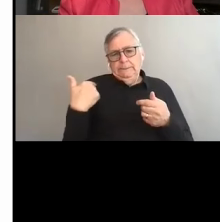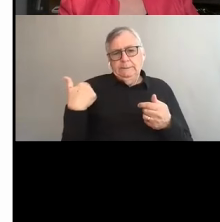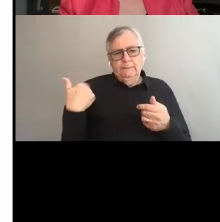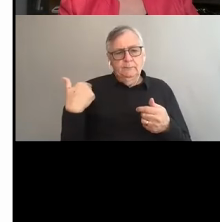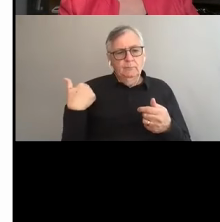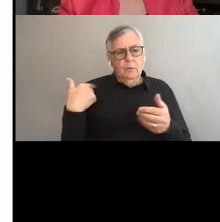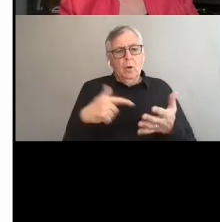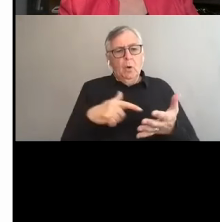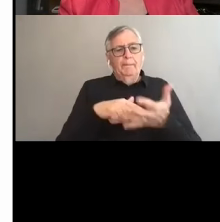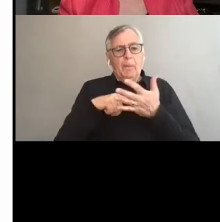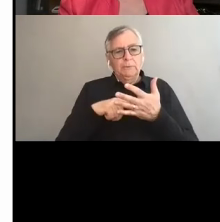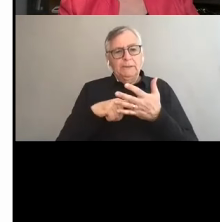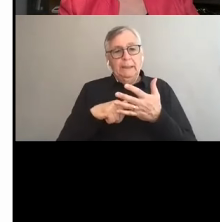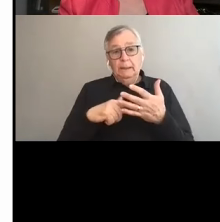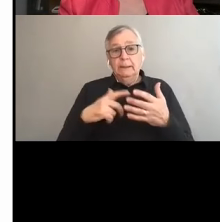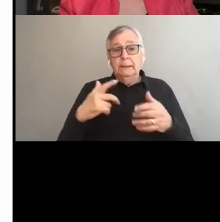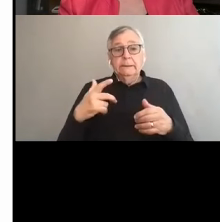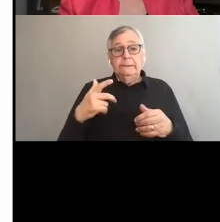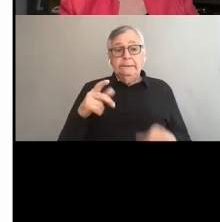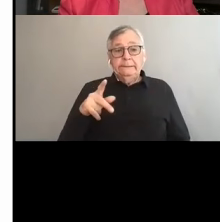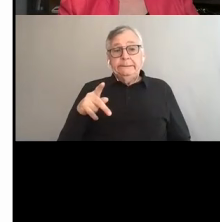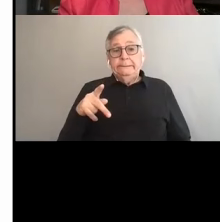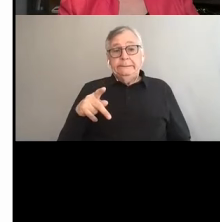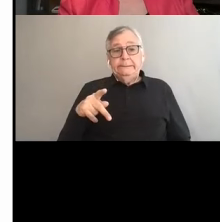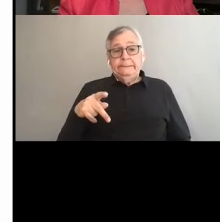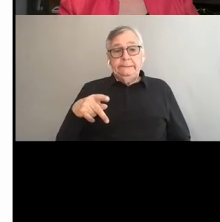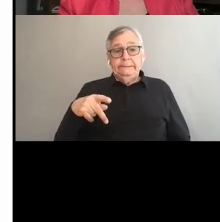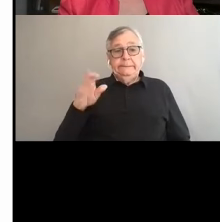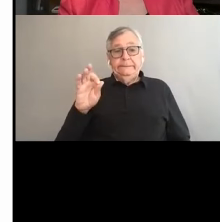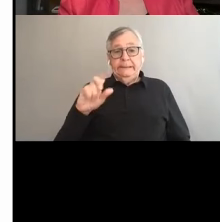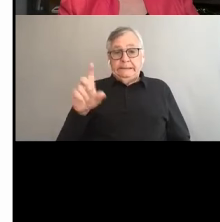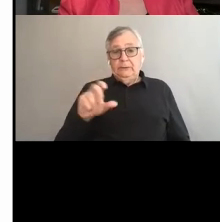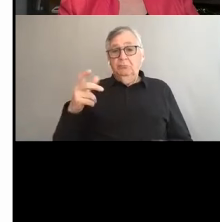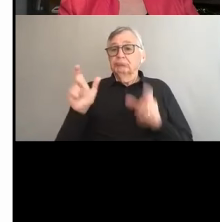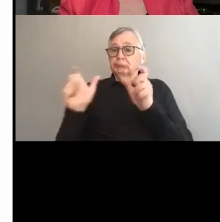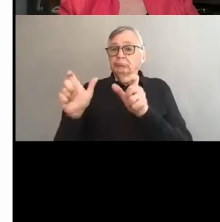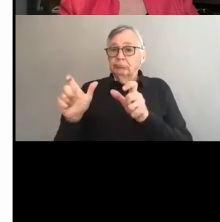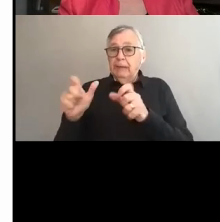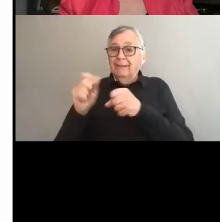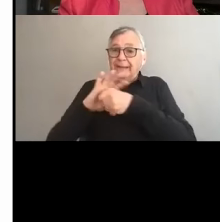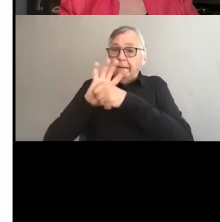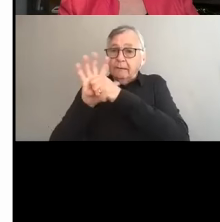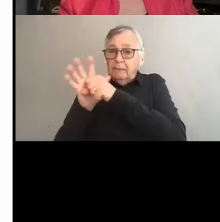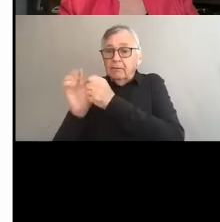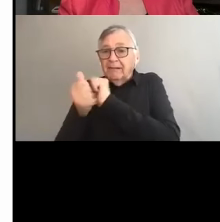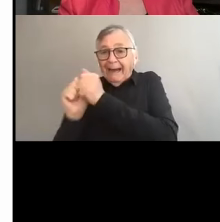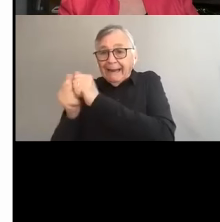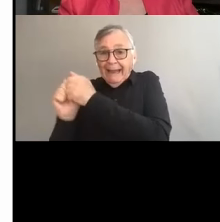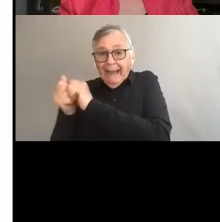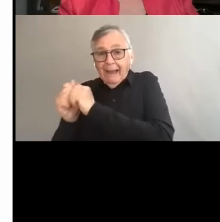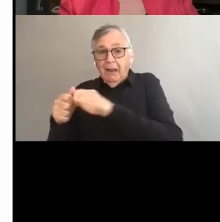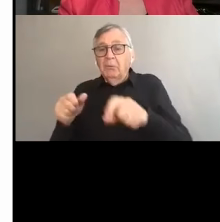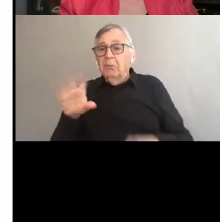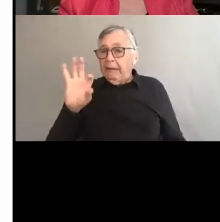jours qui aurait montré que quand même le vaccin Pfizer serait efficace à 91 % dans un sous-groupe de gens vaccinés en Afrique